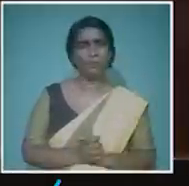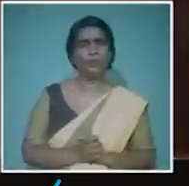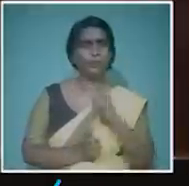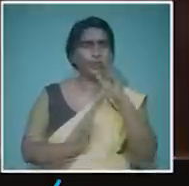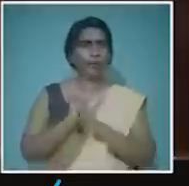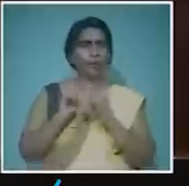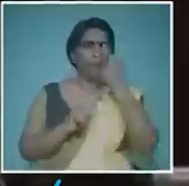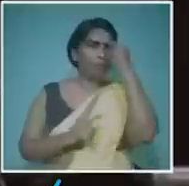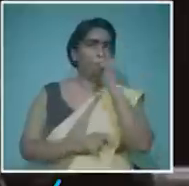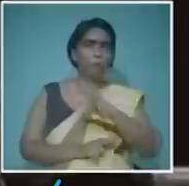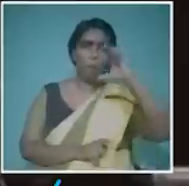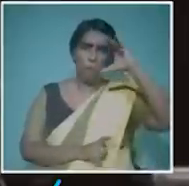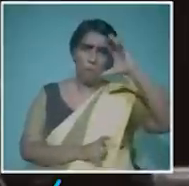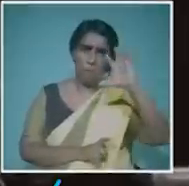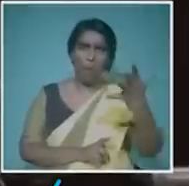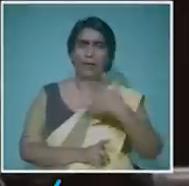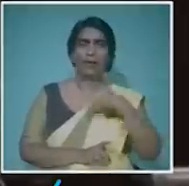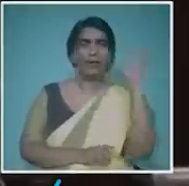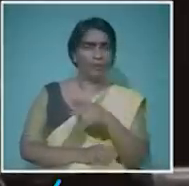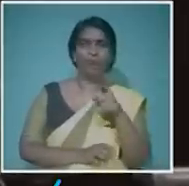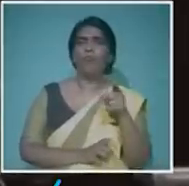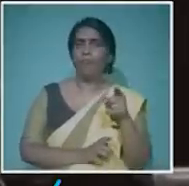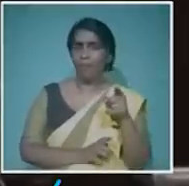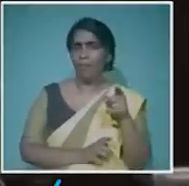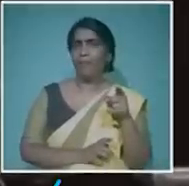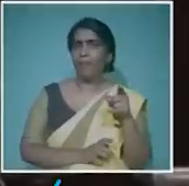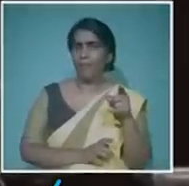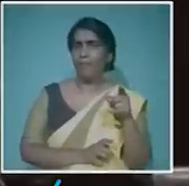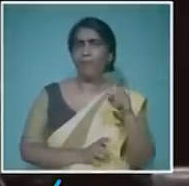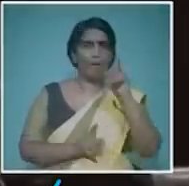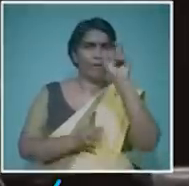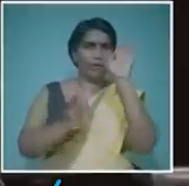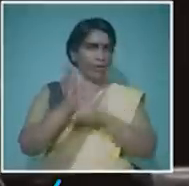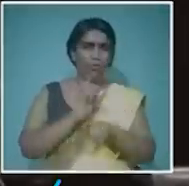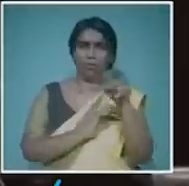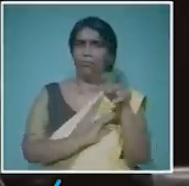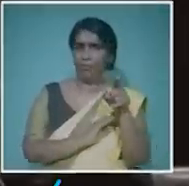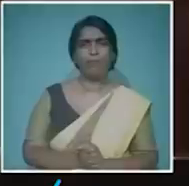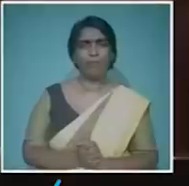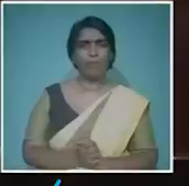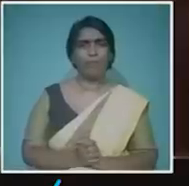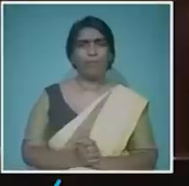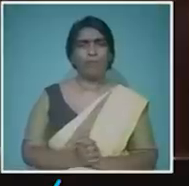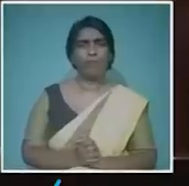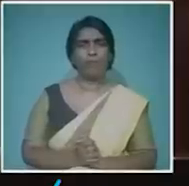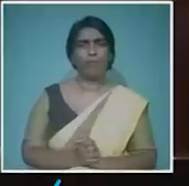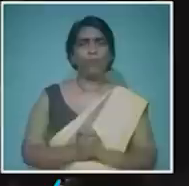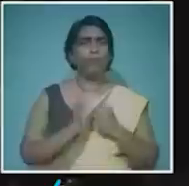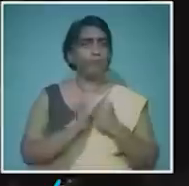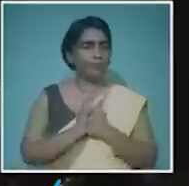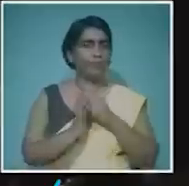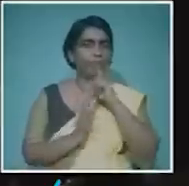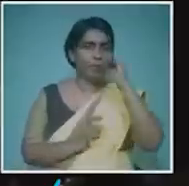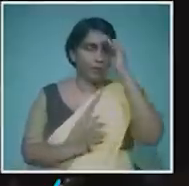mordek. That must be expunged. That has been removed. No, not only expunged. The member who uttered that word must be censured also. අර කතානායකතුමනි මම